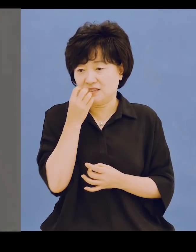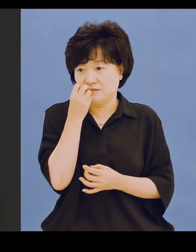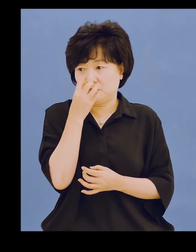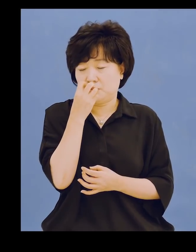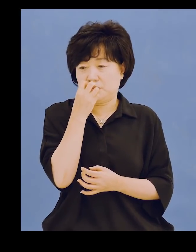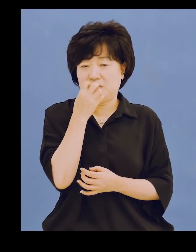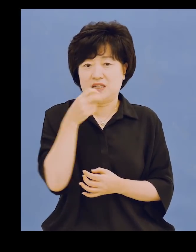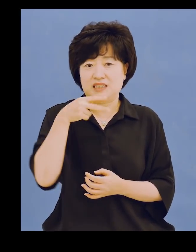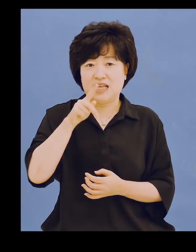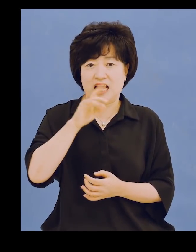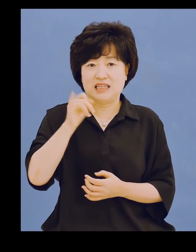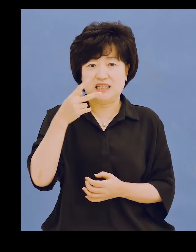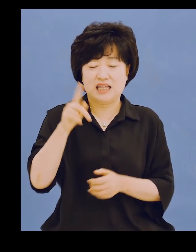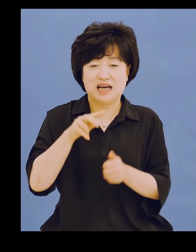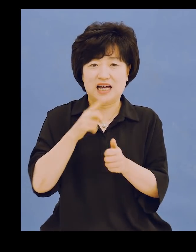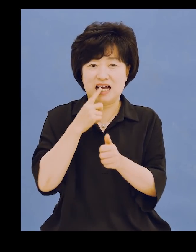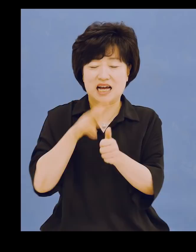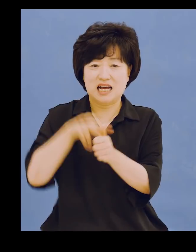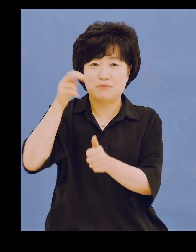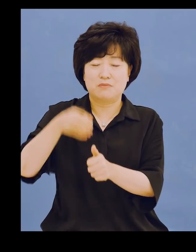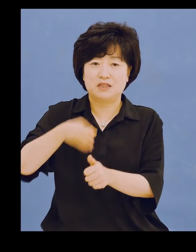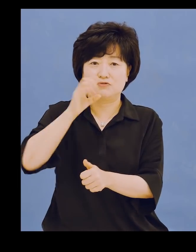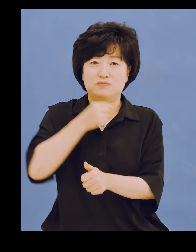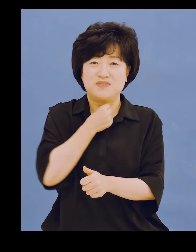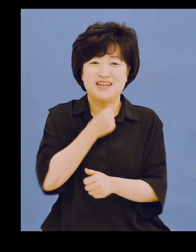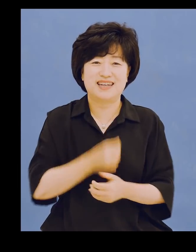사랑은 여전히